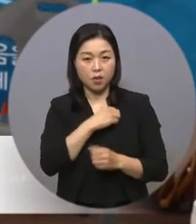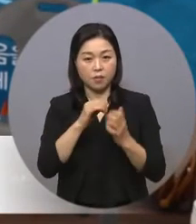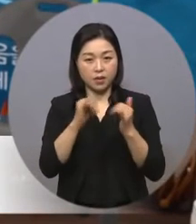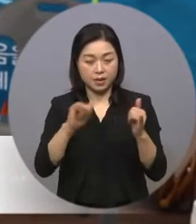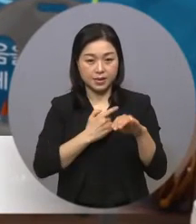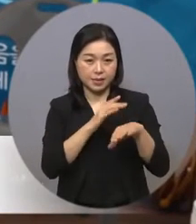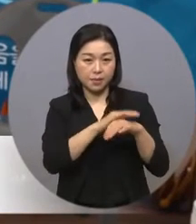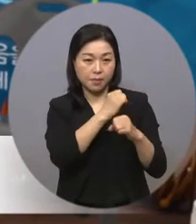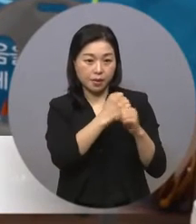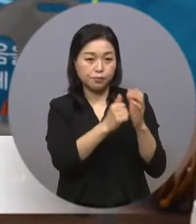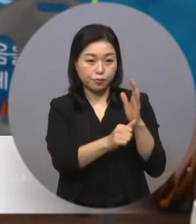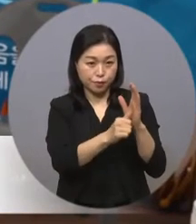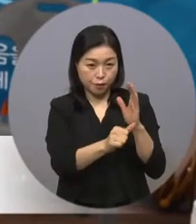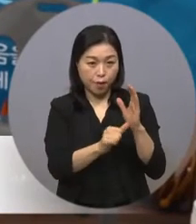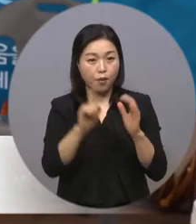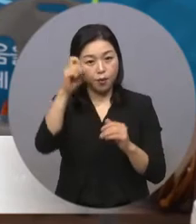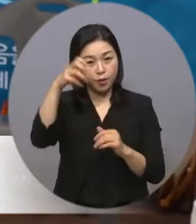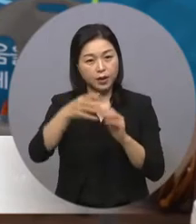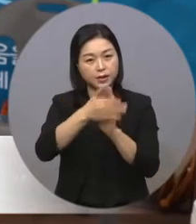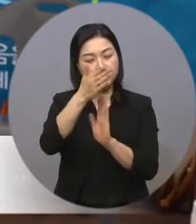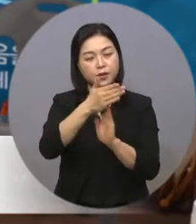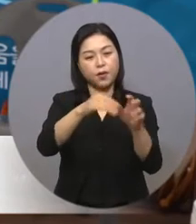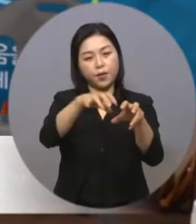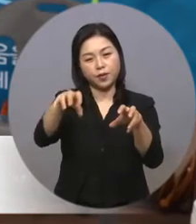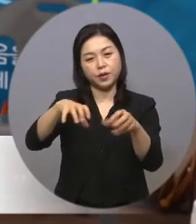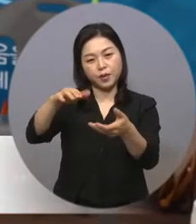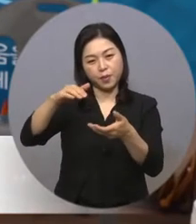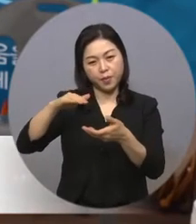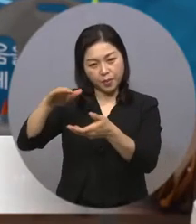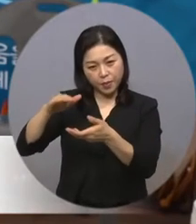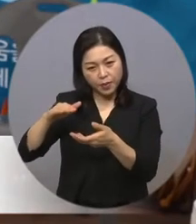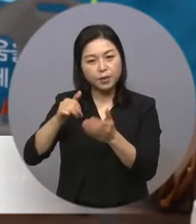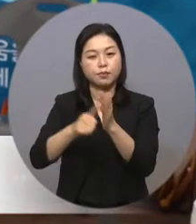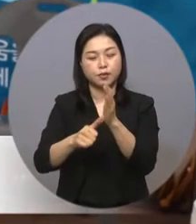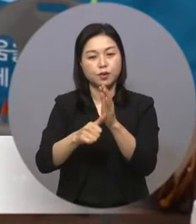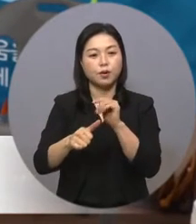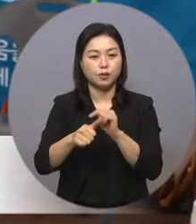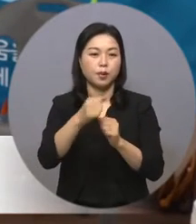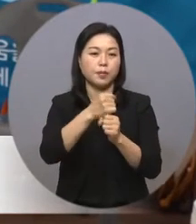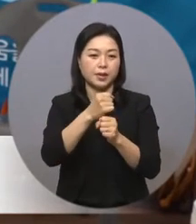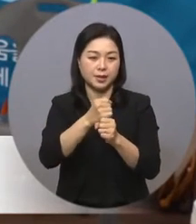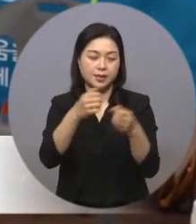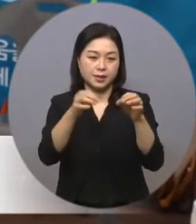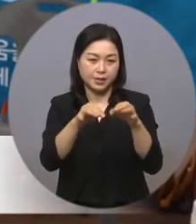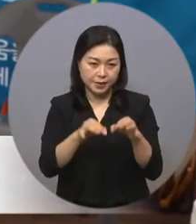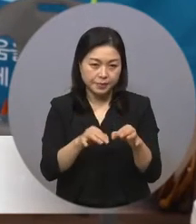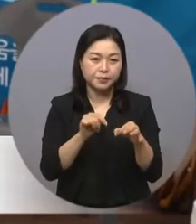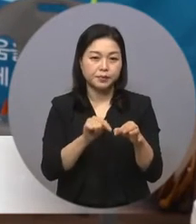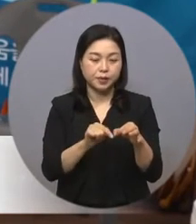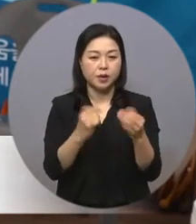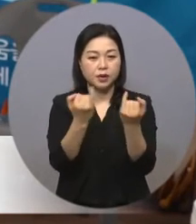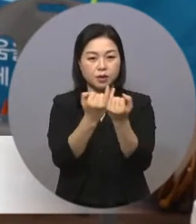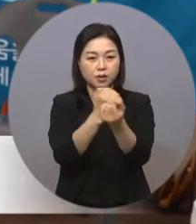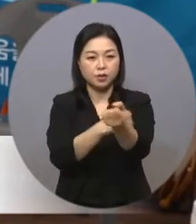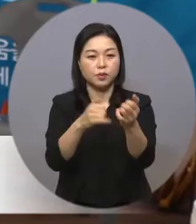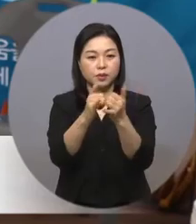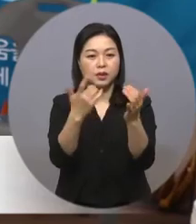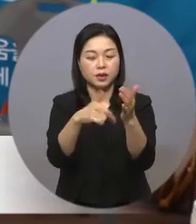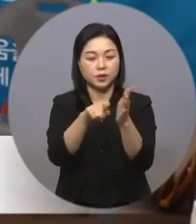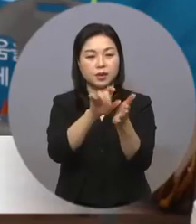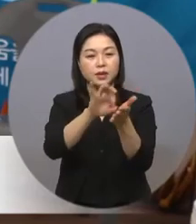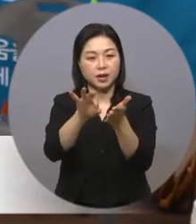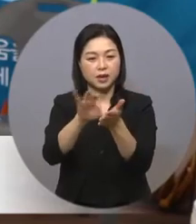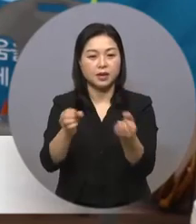물품과 고양시의 각처에서 보내주신 후원 물품을 통해서 만들어진 기금으로 여성 노동자를